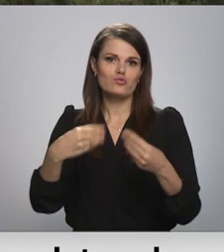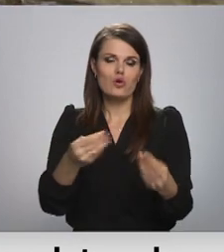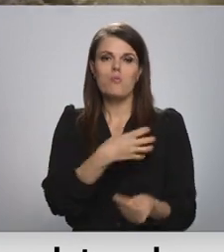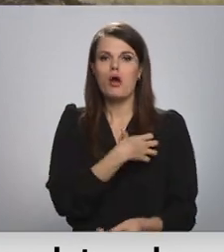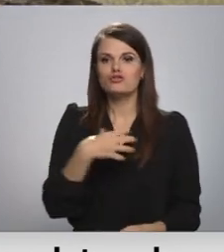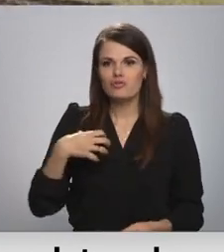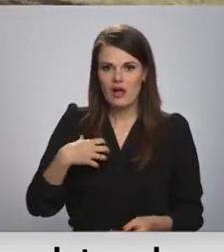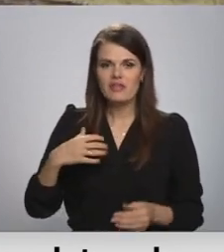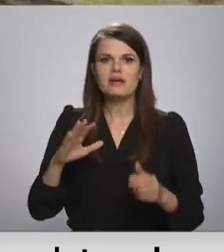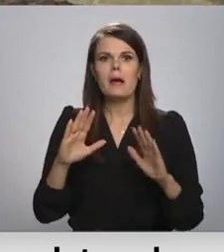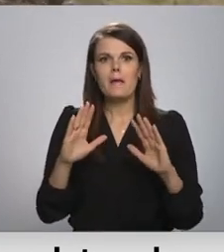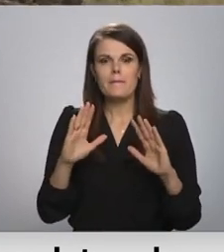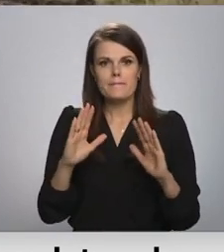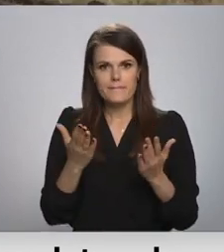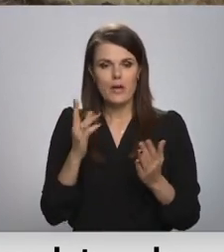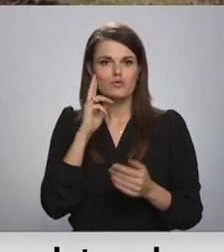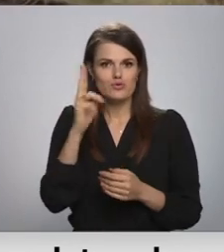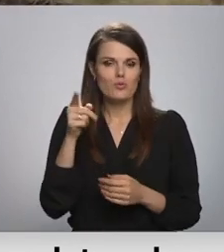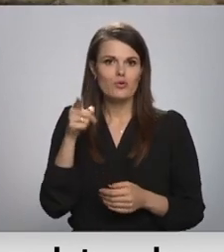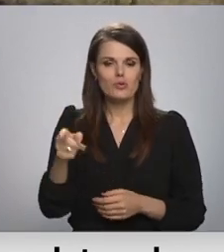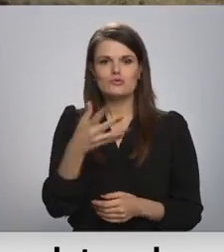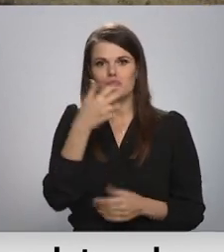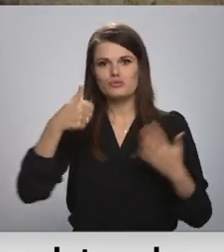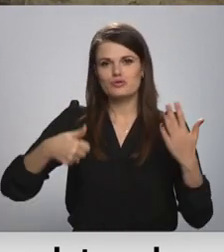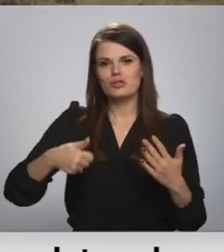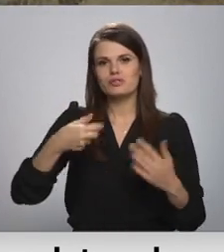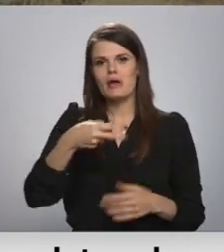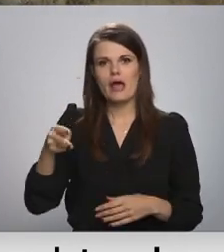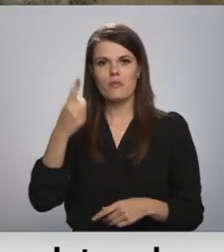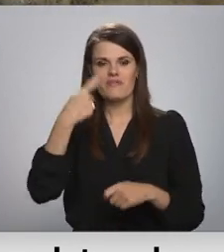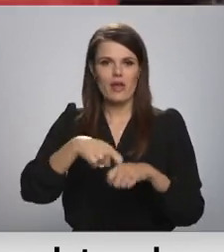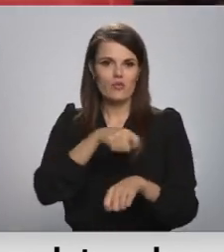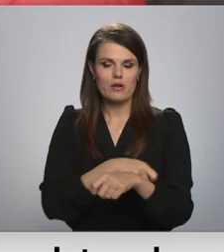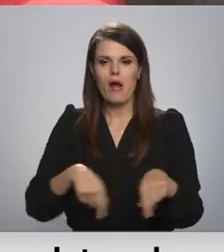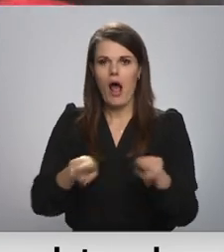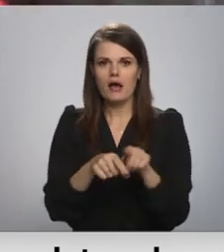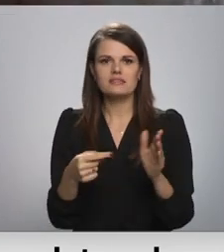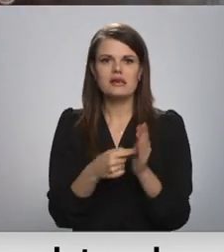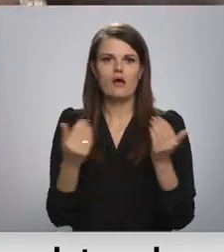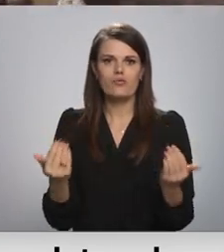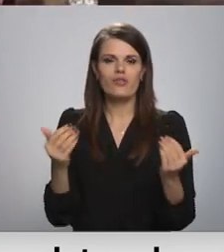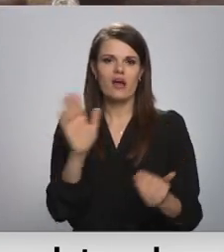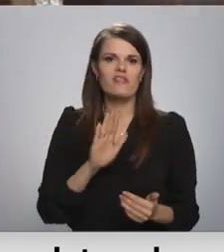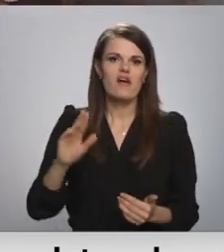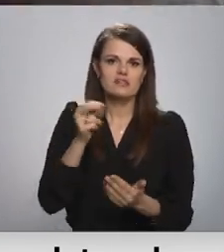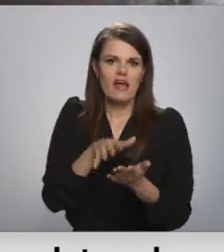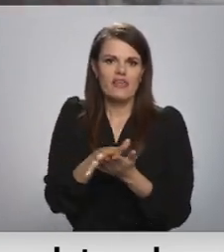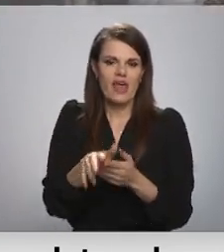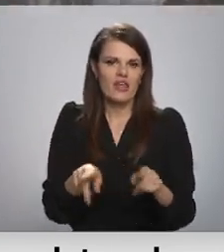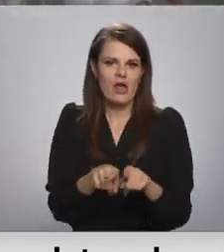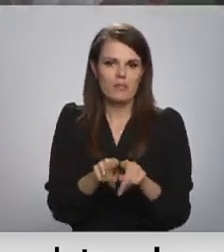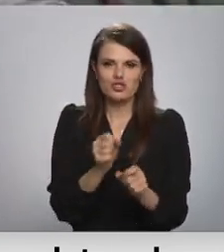ceļu uzturēšanai tiek solīta 1560 eiro par kilometru, kas gan ir identiska summa tai, kāda jau šobrīd valstī nākas tērēt tam pašam